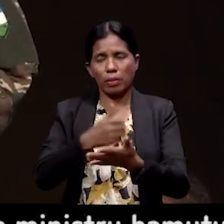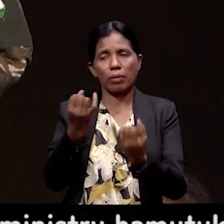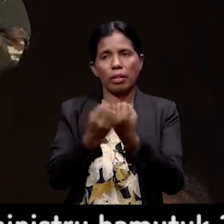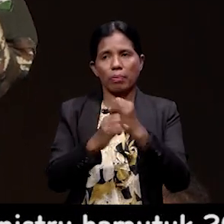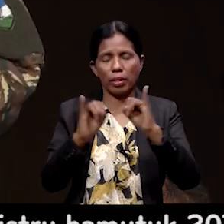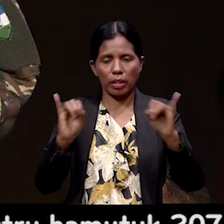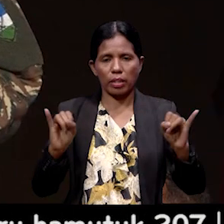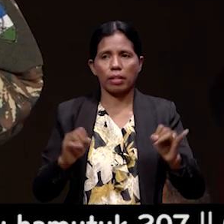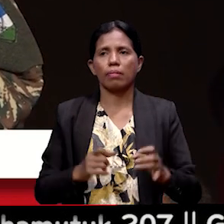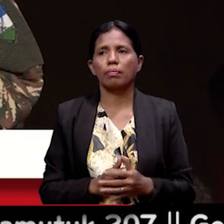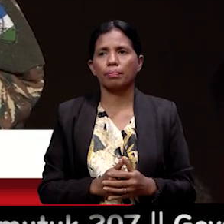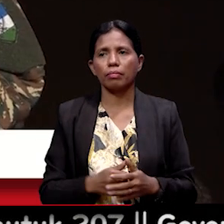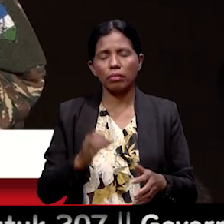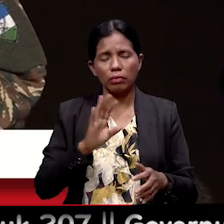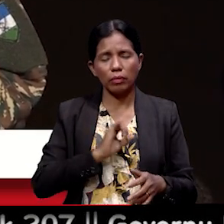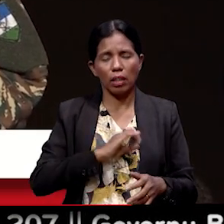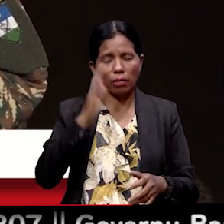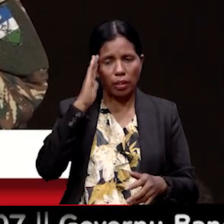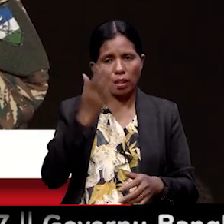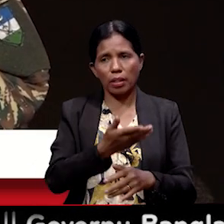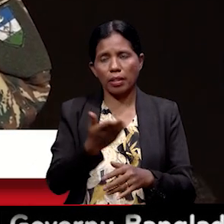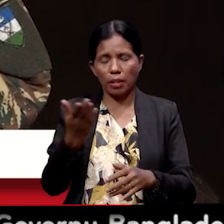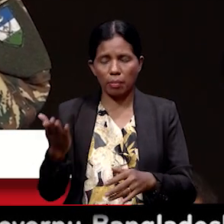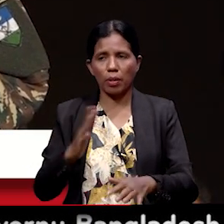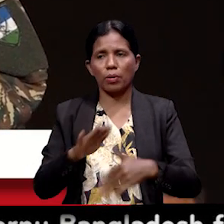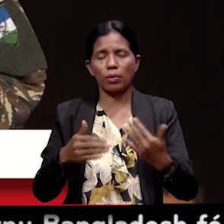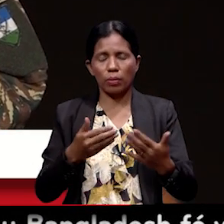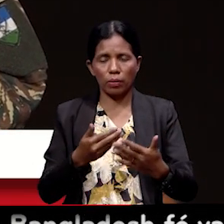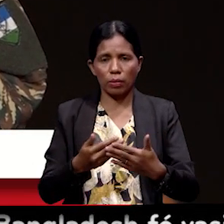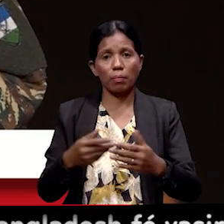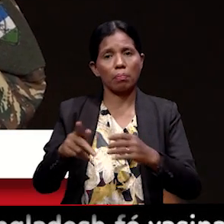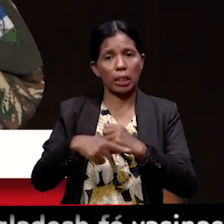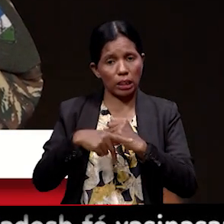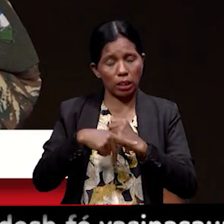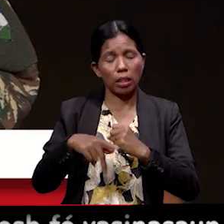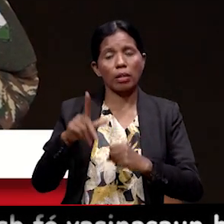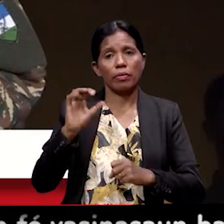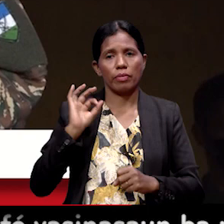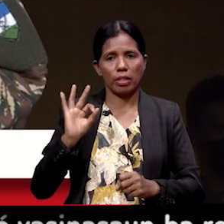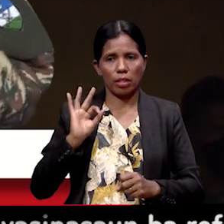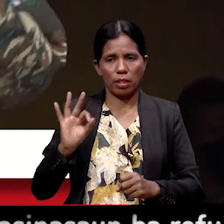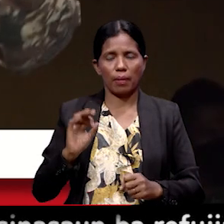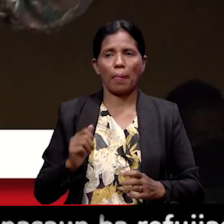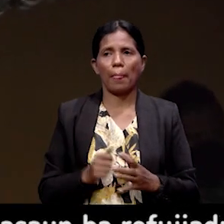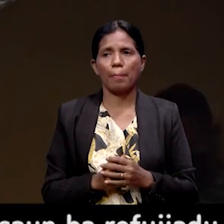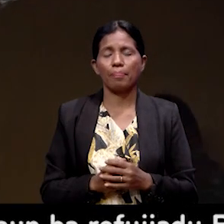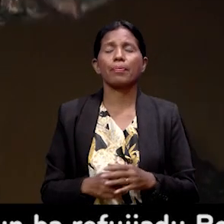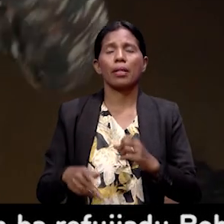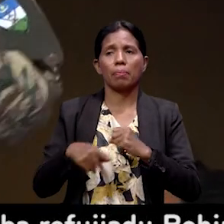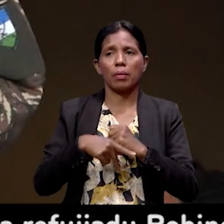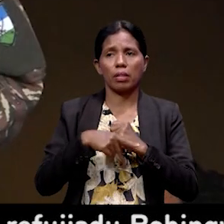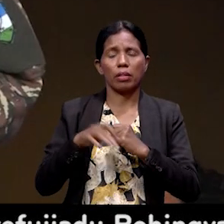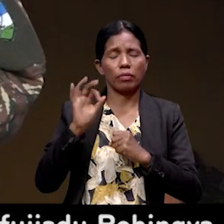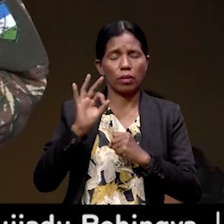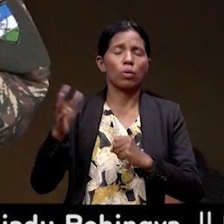anisu yang jadi gimi, watu lari, mayuria fretelin. Mayuria fretelin. Fretilin ini prinsip